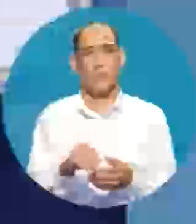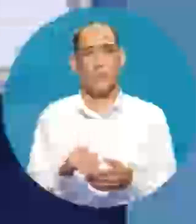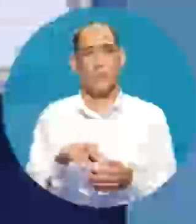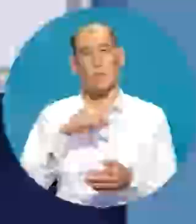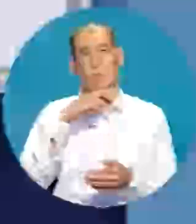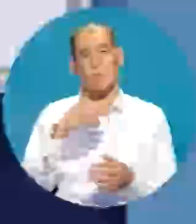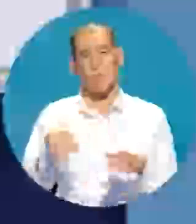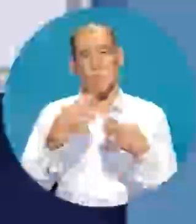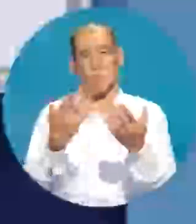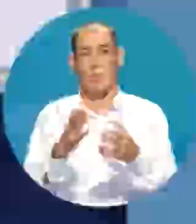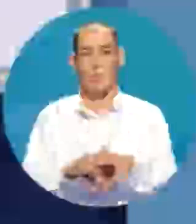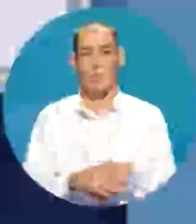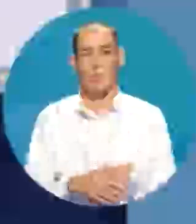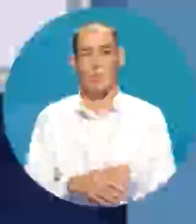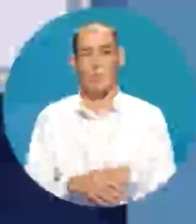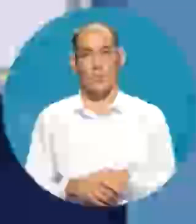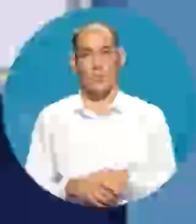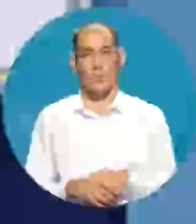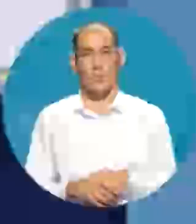берін.